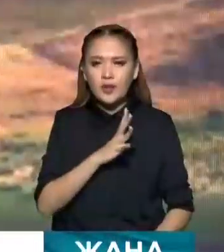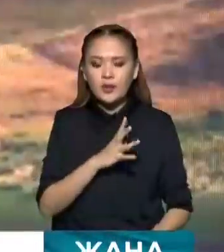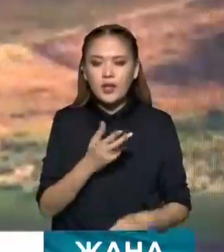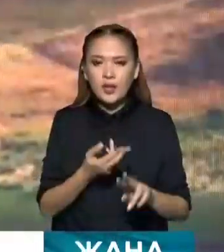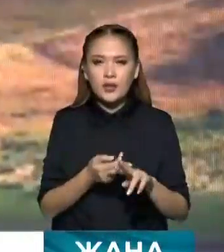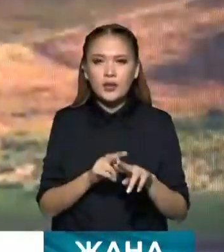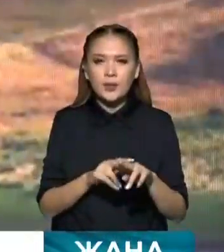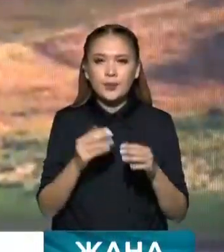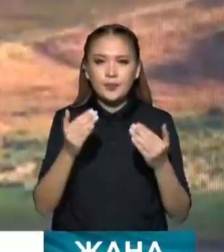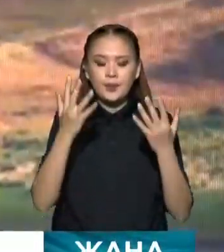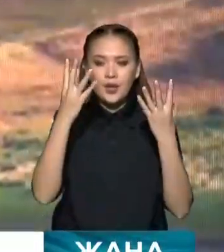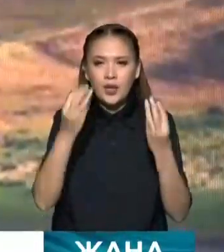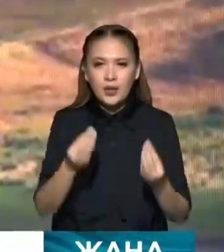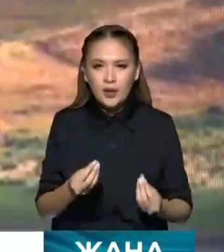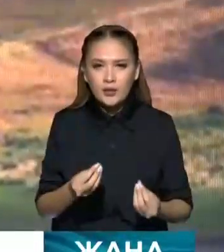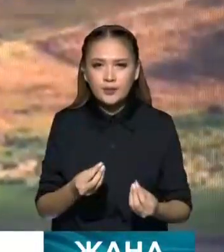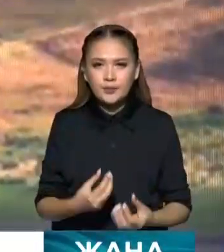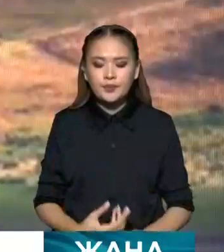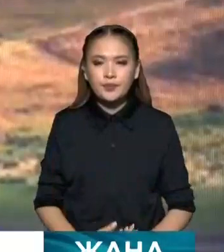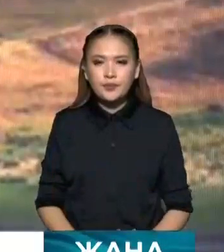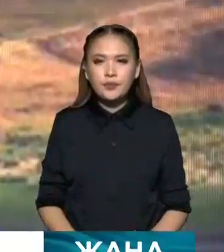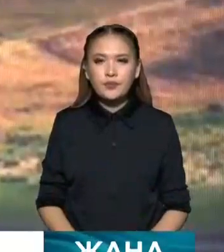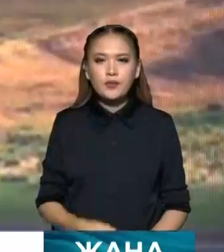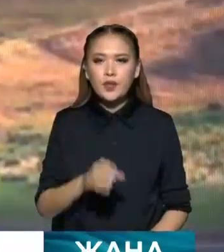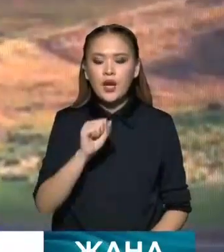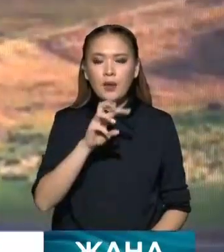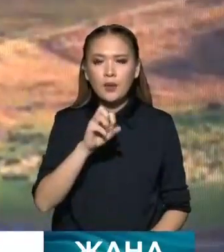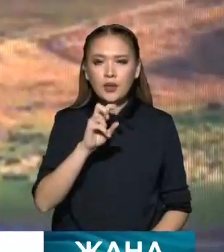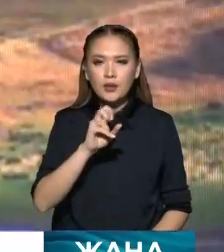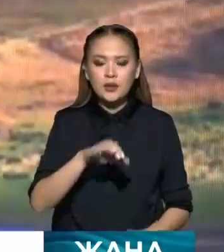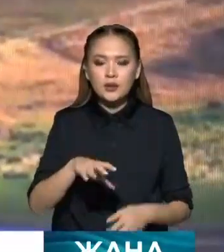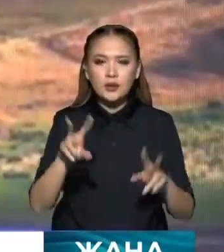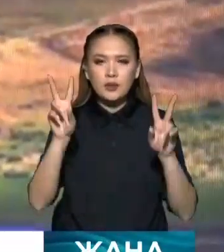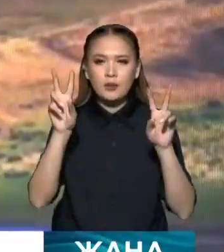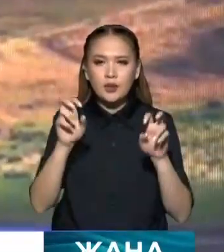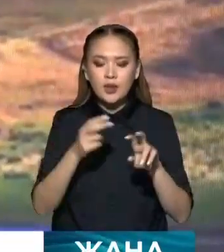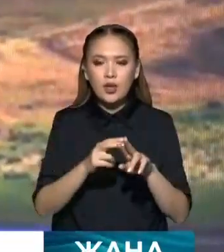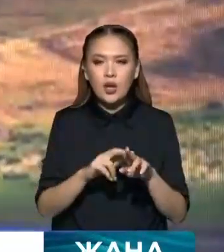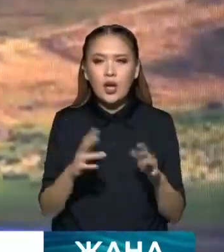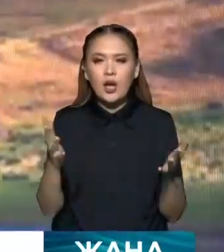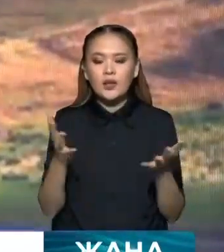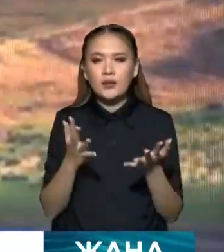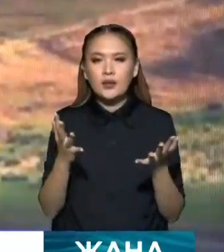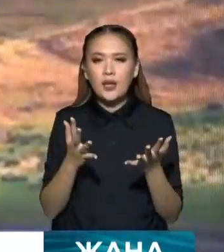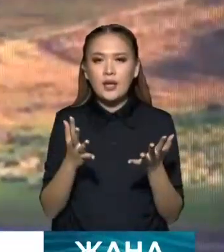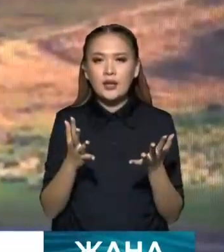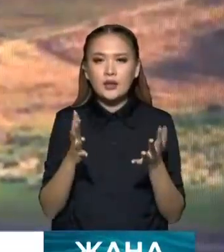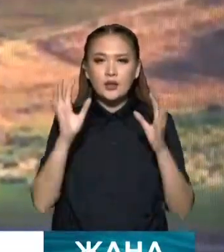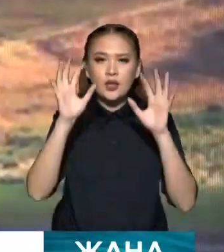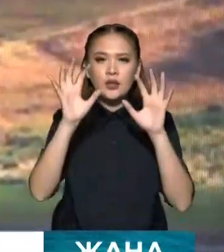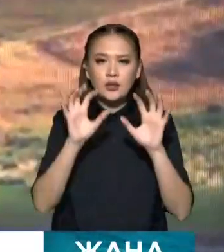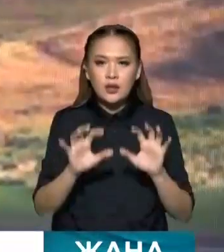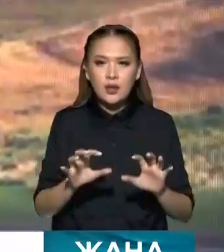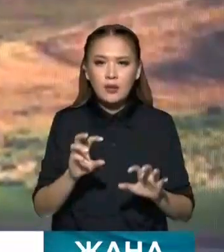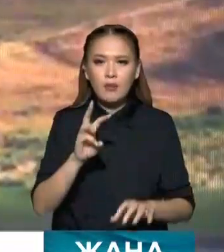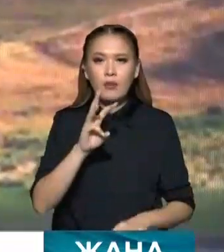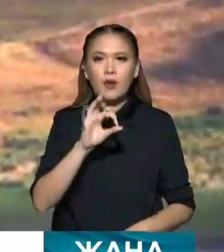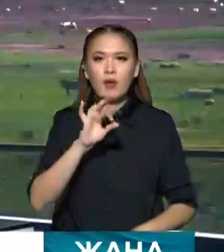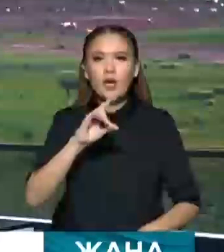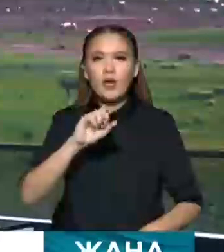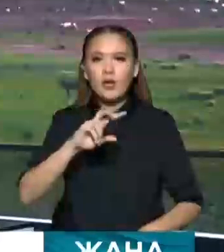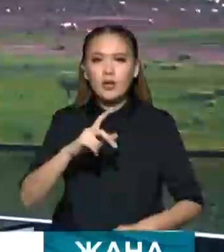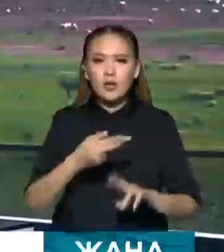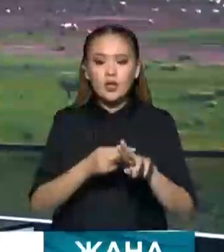таңда енді Аманат партиясы осы қандай заңдық және сонымен бірге моральдық механизмдер